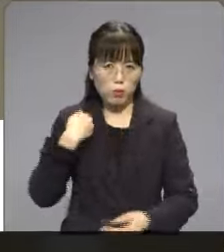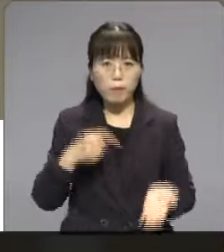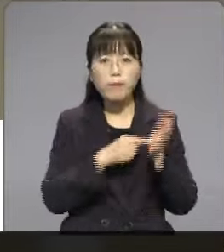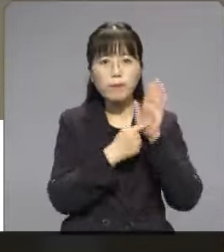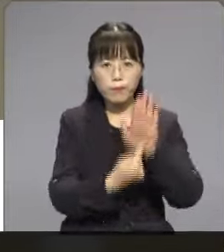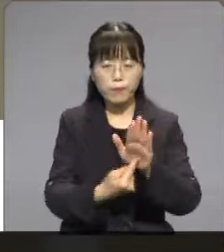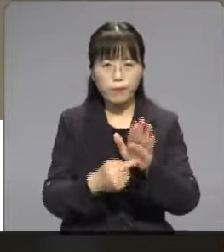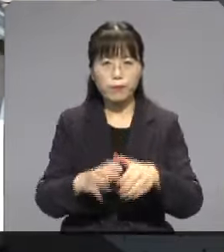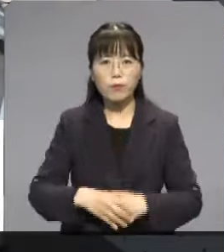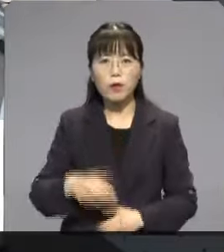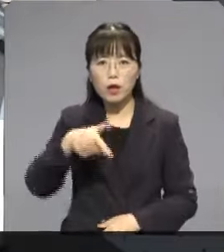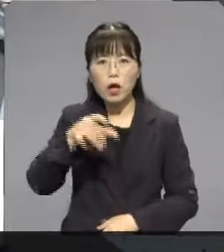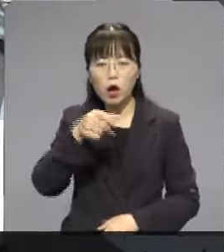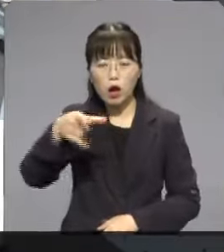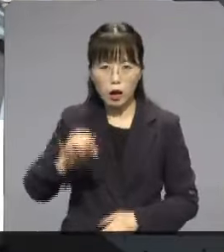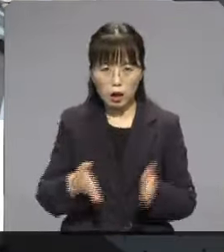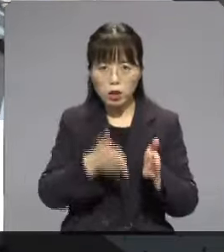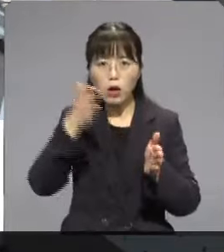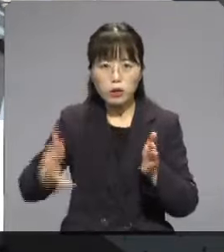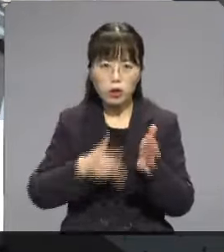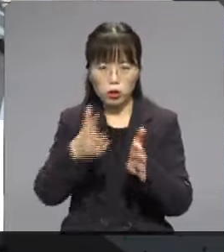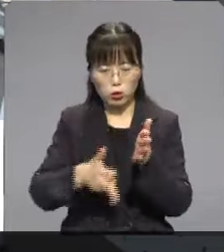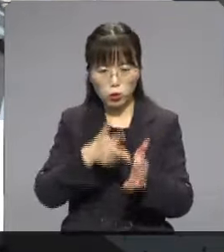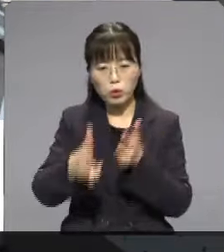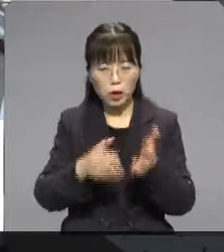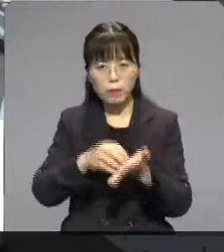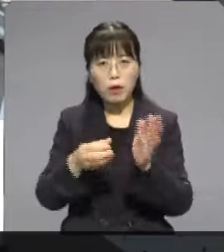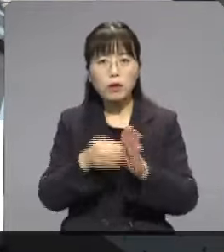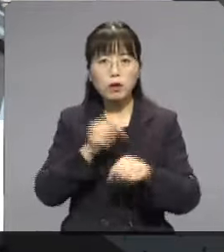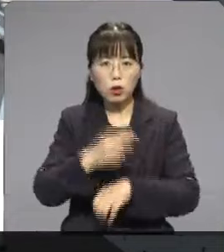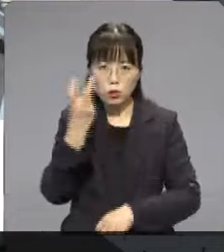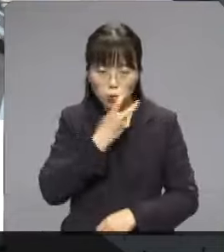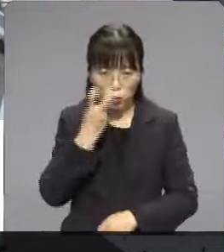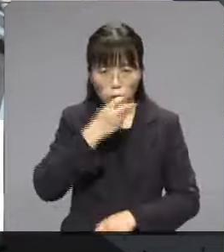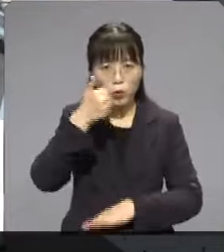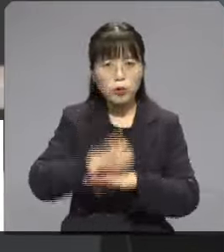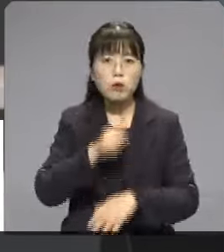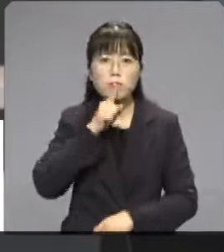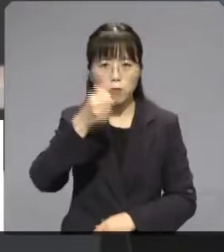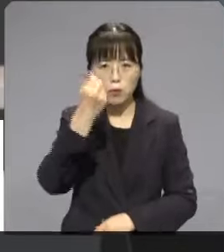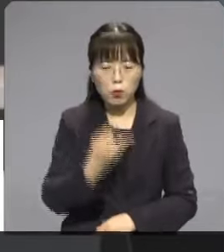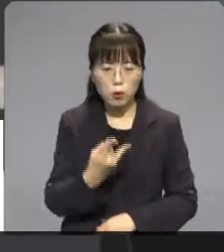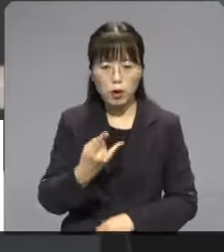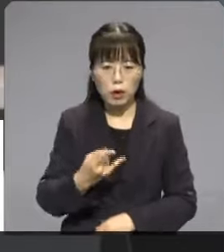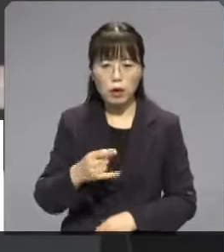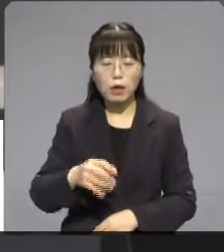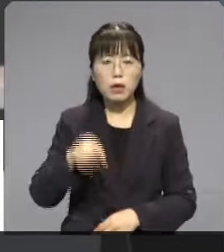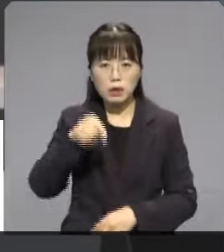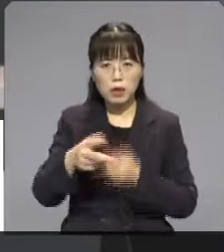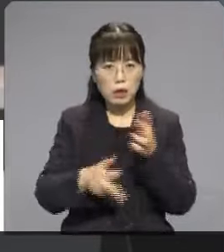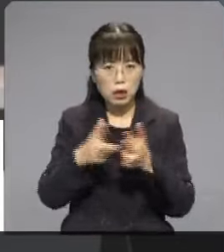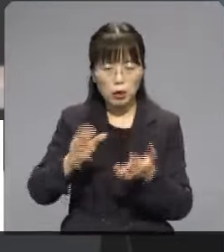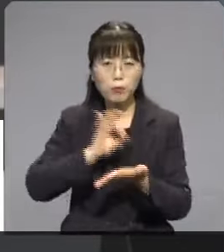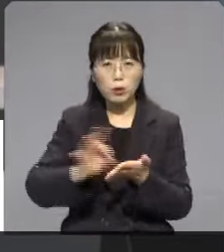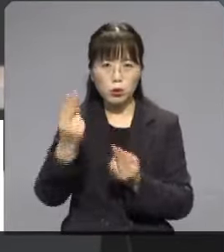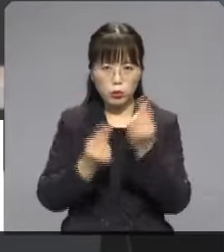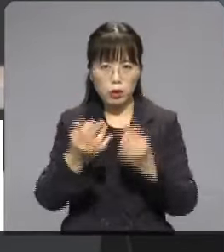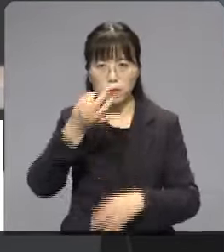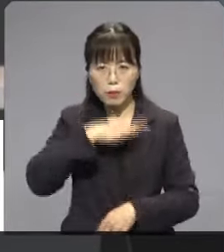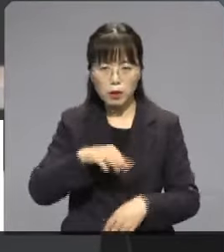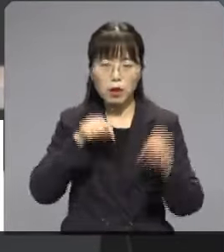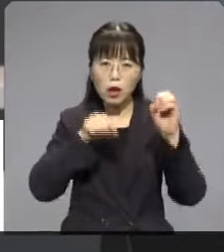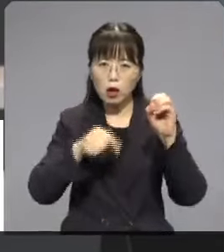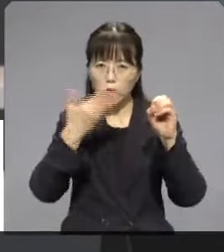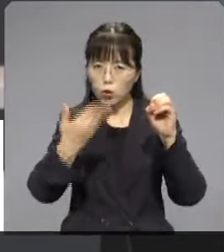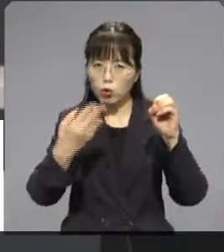나왔습니다 경강선 연장 철도 사업 사전 타당성 조사 용역 최종 보고회에서이 사업은 비용 대비 편익이